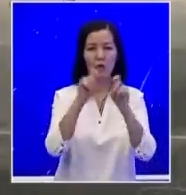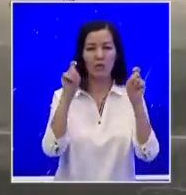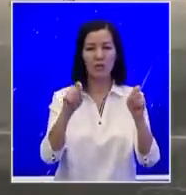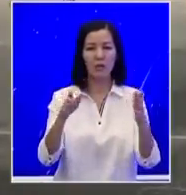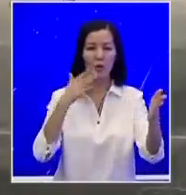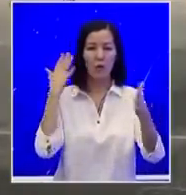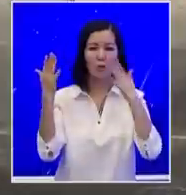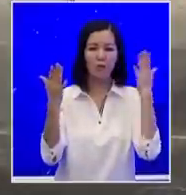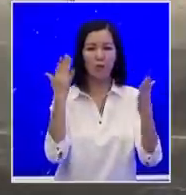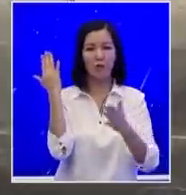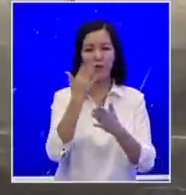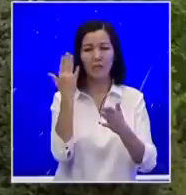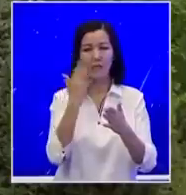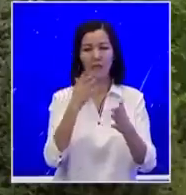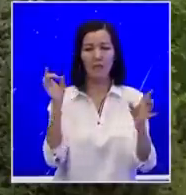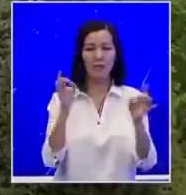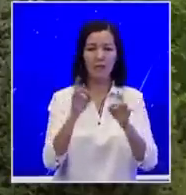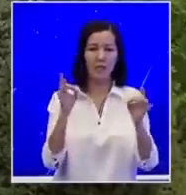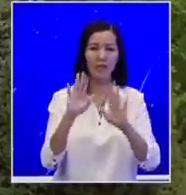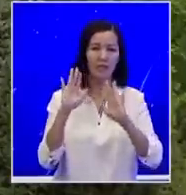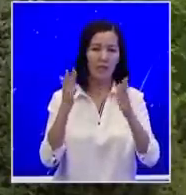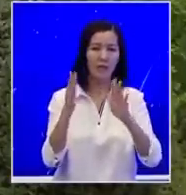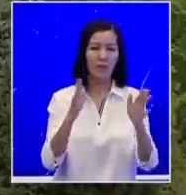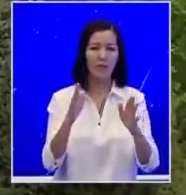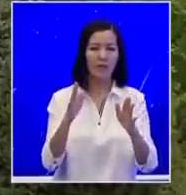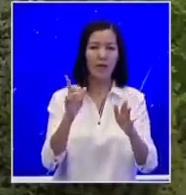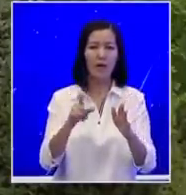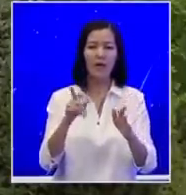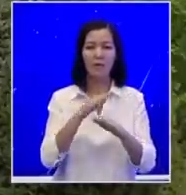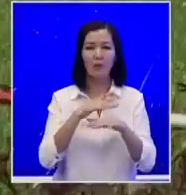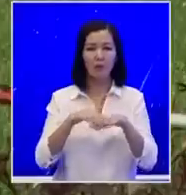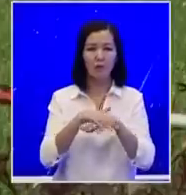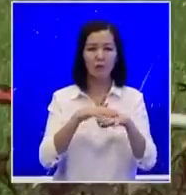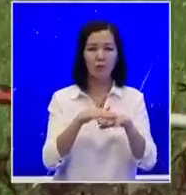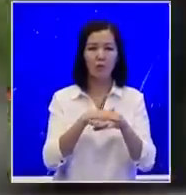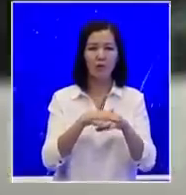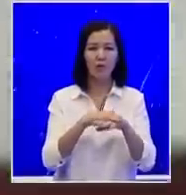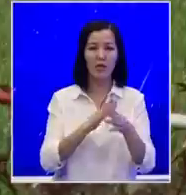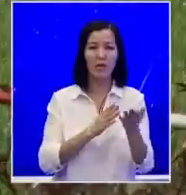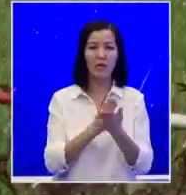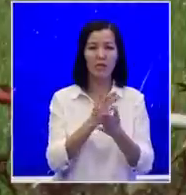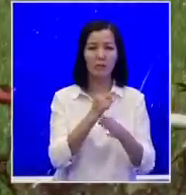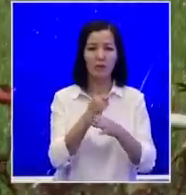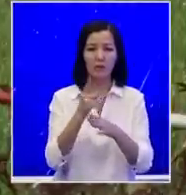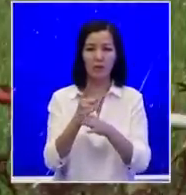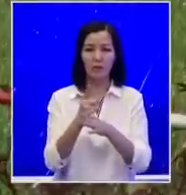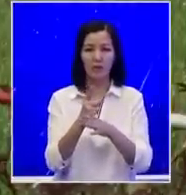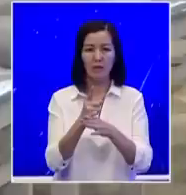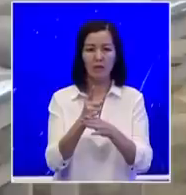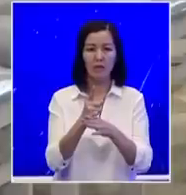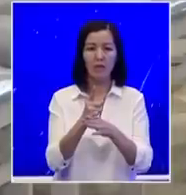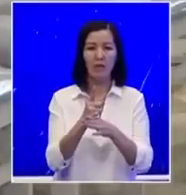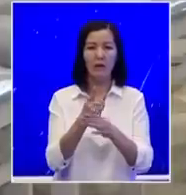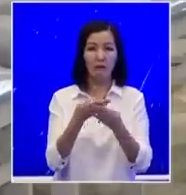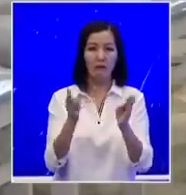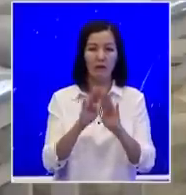орталықтары, кинотеатрлар, мейрамханалар, саябақтар мен адам көп жиналатын басқа да орындар қызметінен шектеу әзірге алынған жоқ.